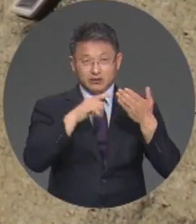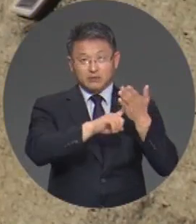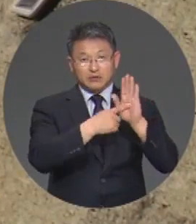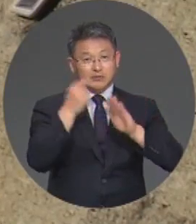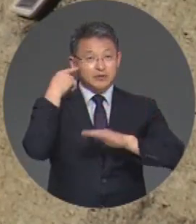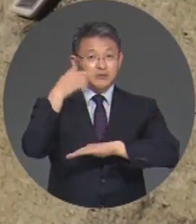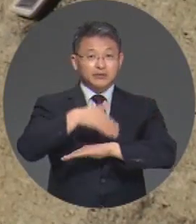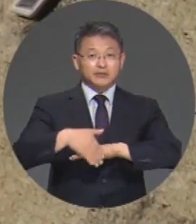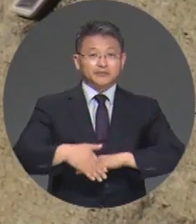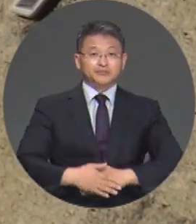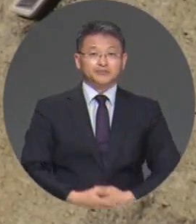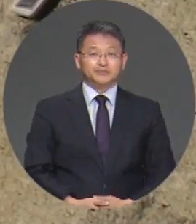발표할 계획입니다